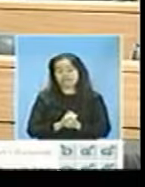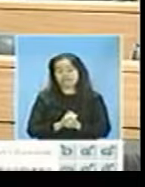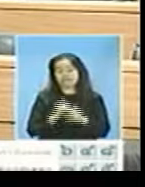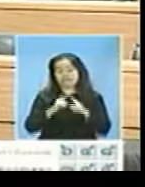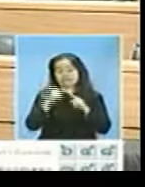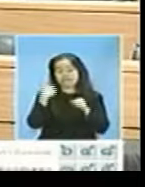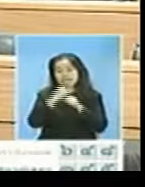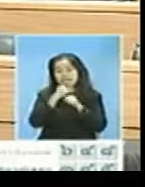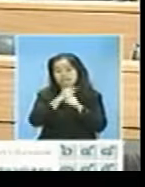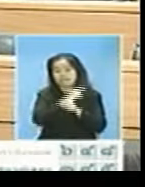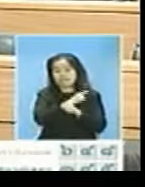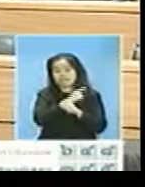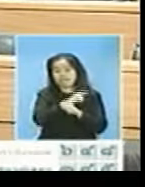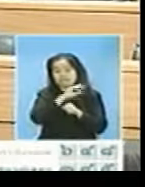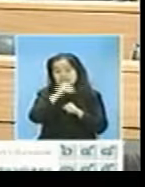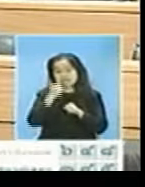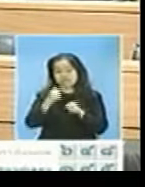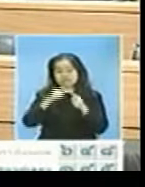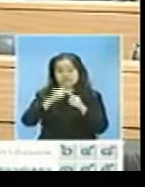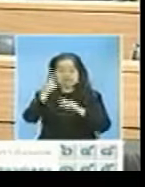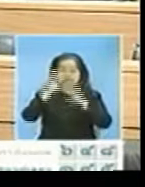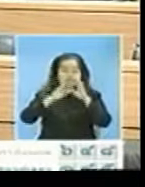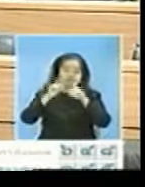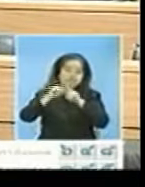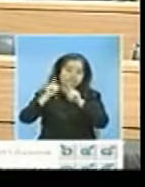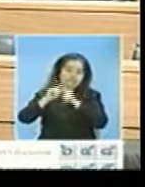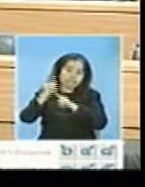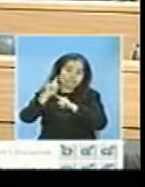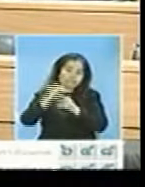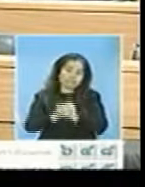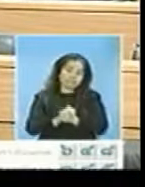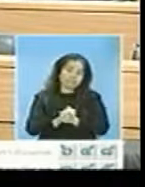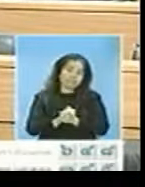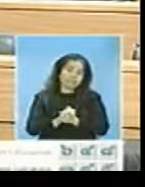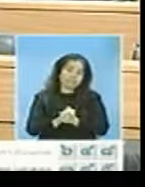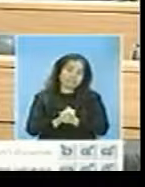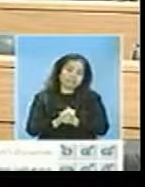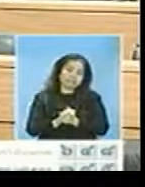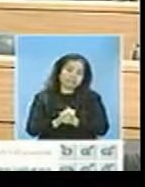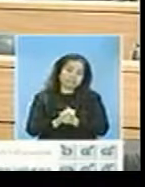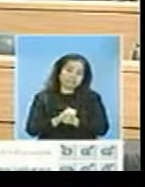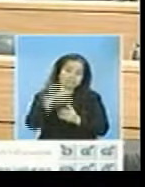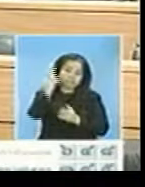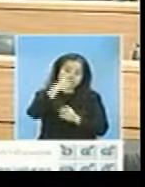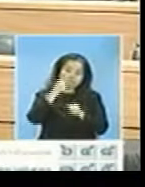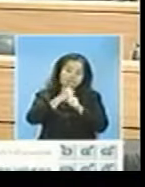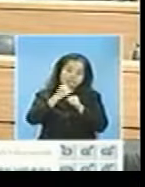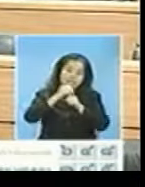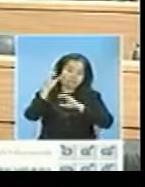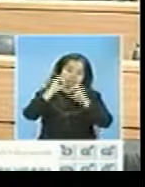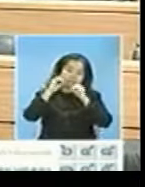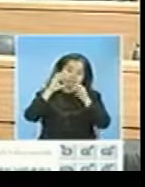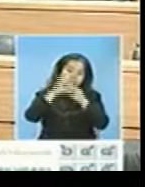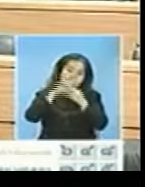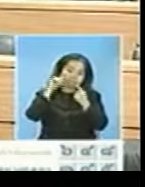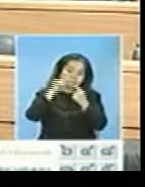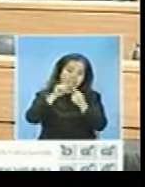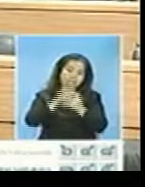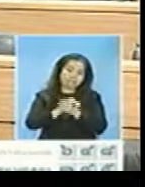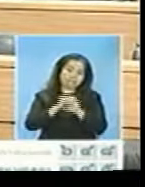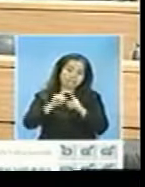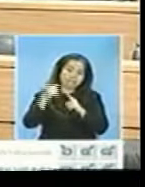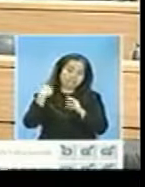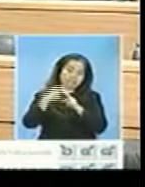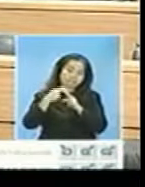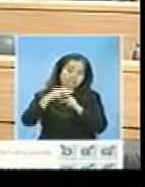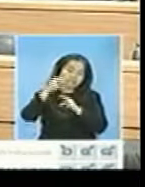ทำหน้าที่ในวันนี้ที่ไปแปรยติมาเนี่ยเพราะว่า1ยังไม่มีใครพูดในประเด็นนี้ยกเว้นท่านสุ